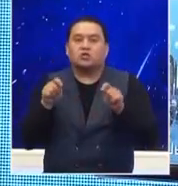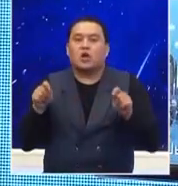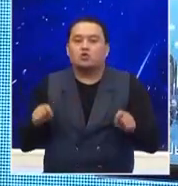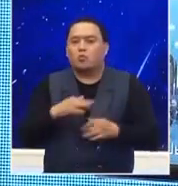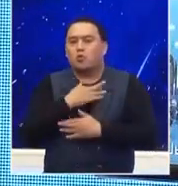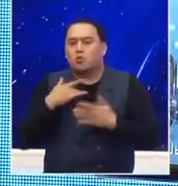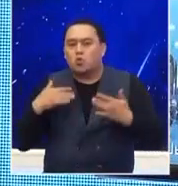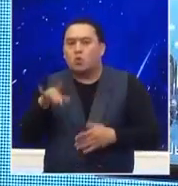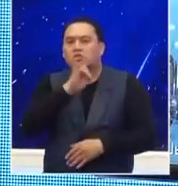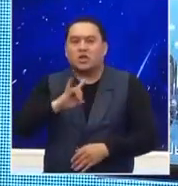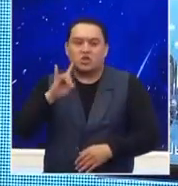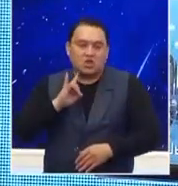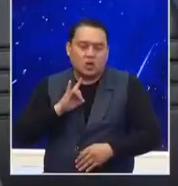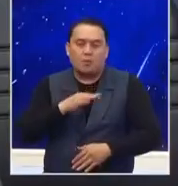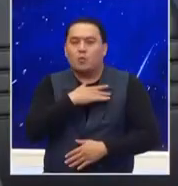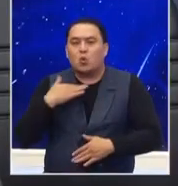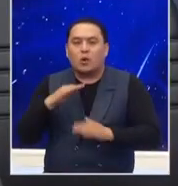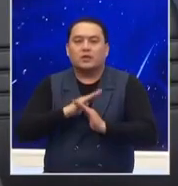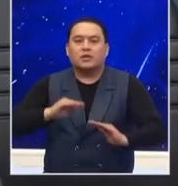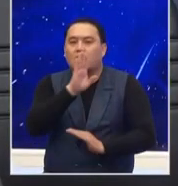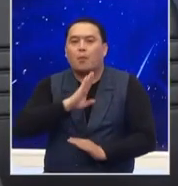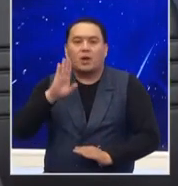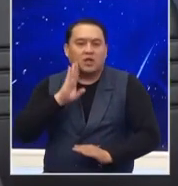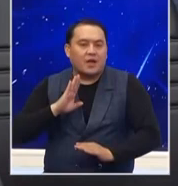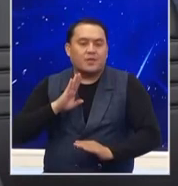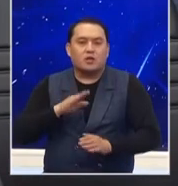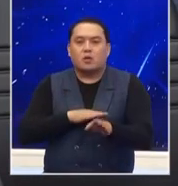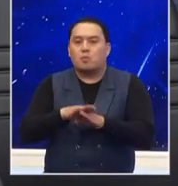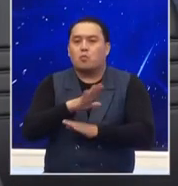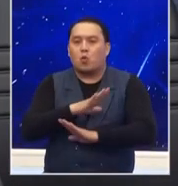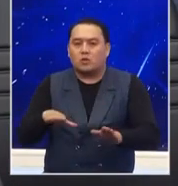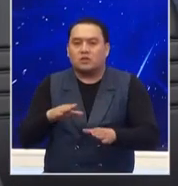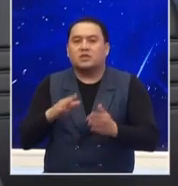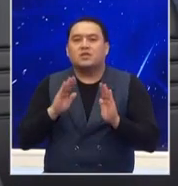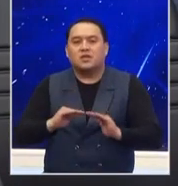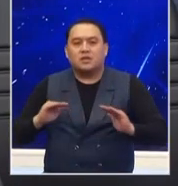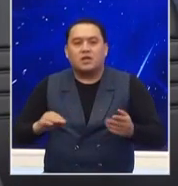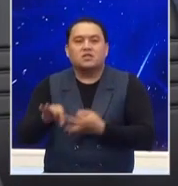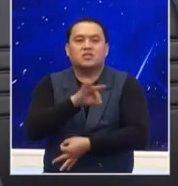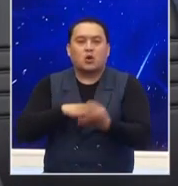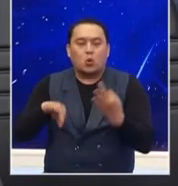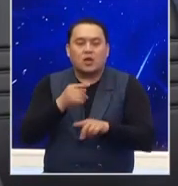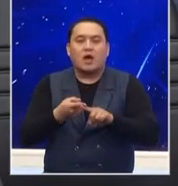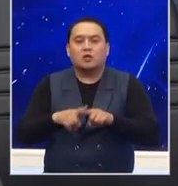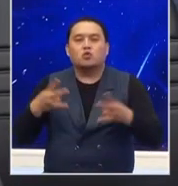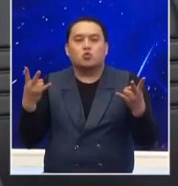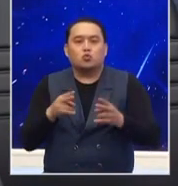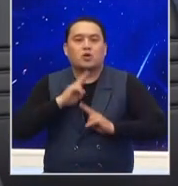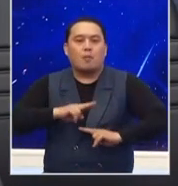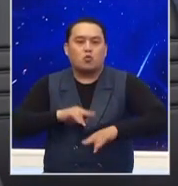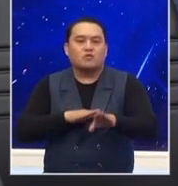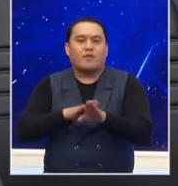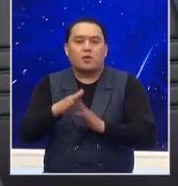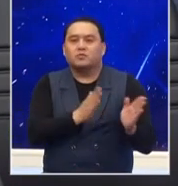очень многое для женщин, для многодетных матерей, для неполных семей и детей-сирот. Но думаю, что пора эту работу